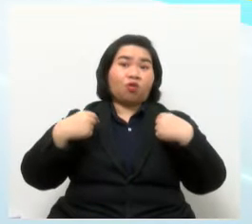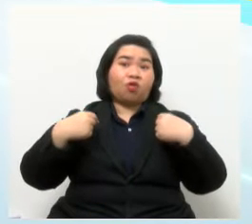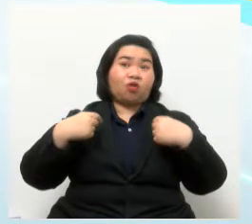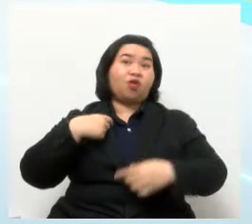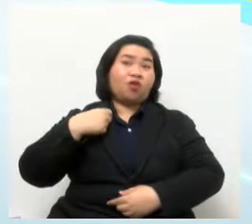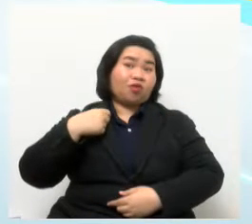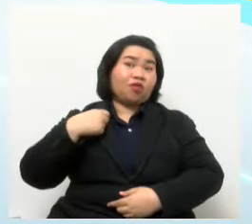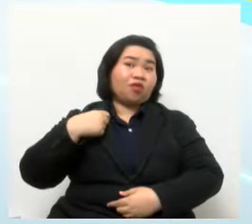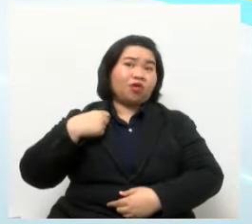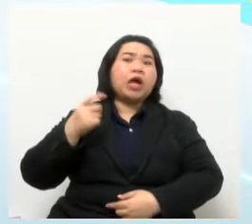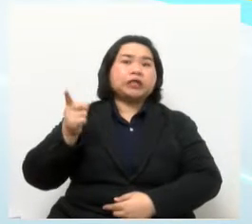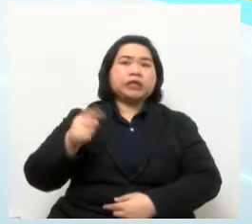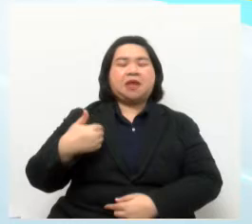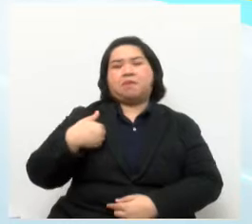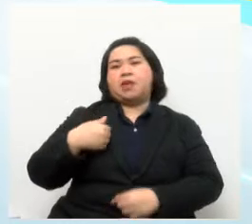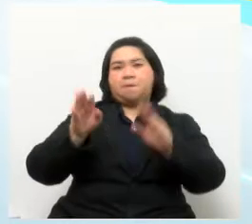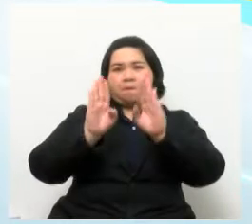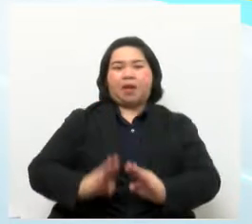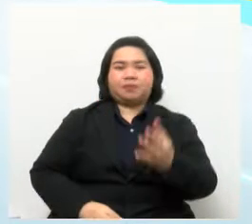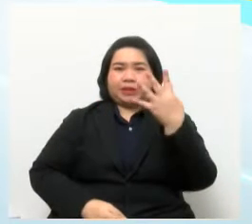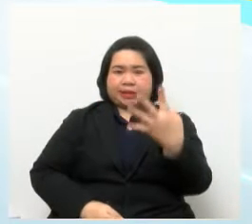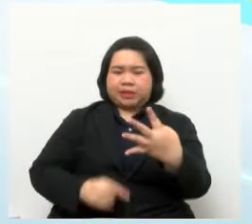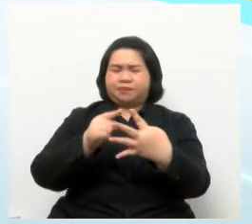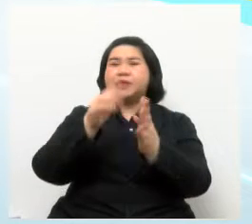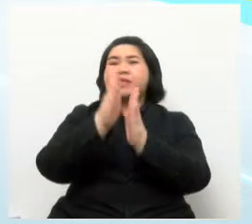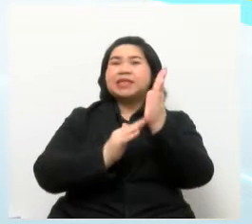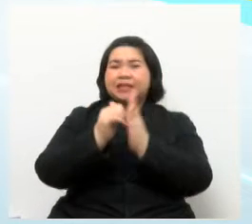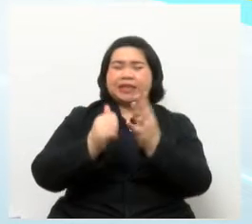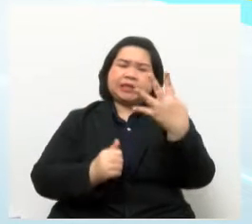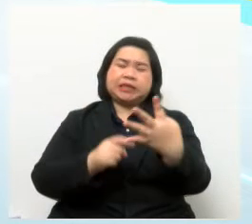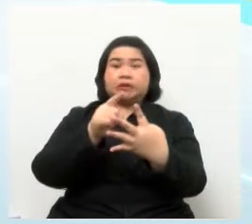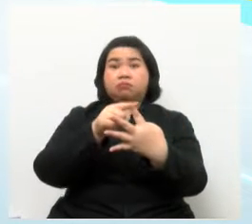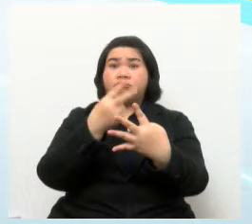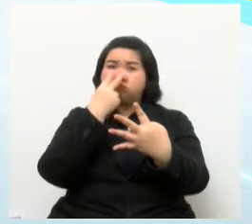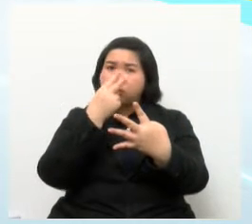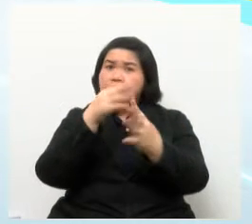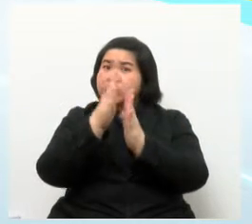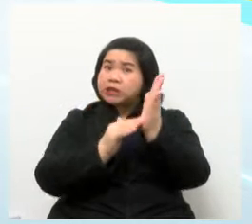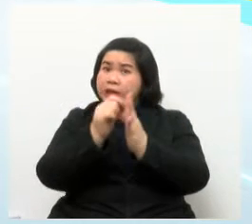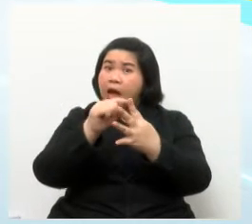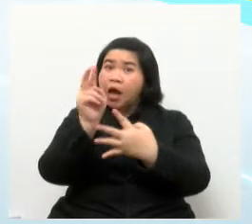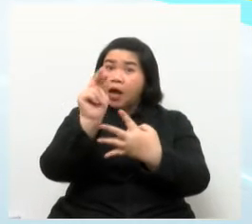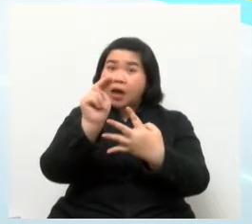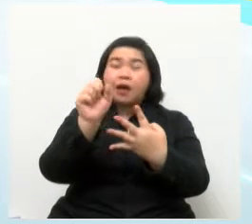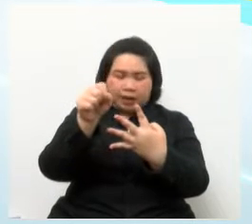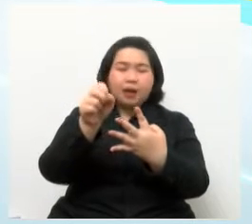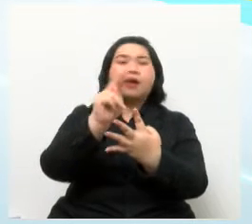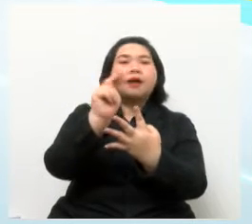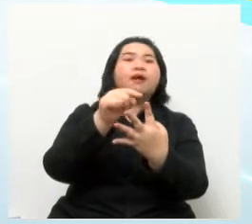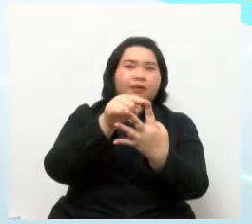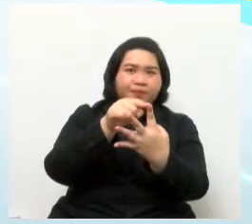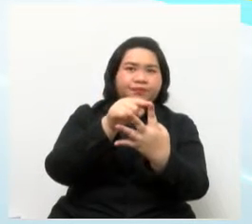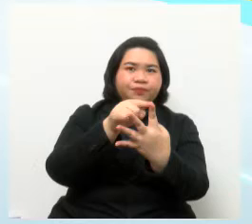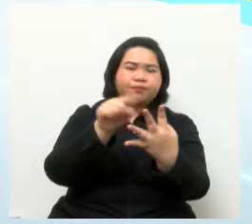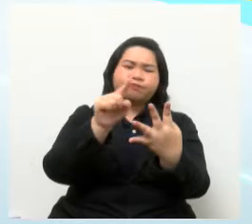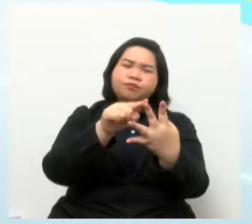ปโลแบบนี้เนี่ยเราก็จะมีทั้งหมด4สีด้วยกันค่ะสีที่ใส่อยู่นะคะไม่แน่ใจว่าที่หน้าจอจะออกเป็นสีกรมมั้ยสีกรมด้วยเนาะอันนี้เป็นสีกรมนะ